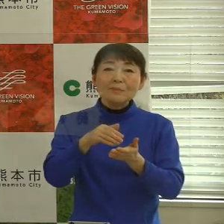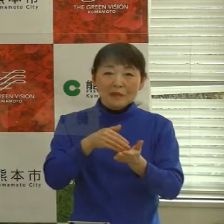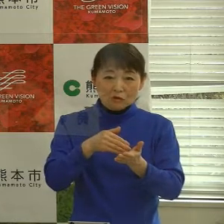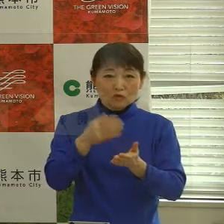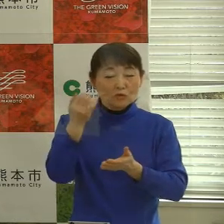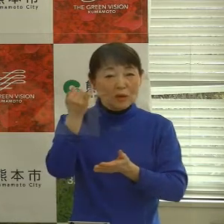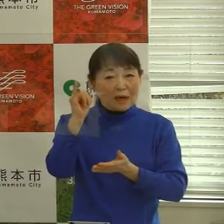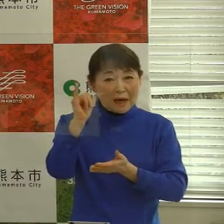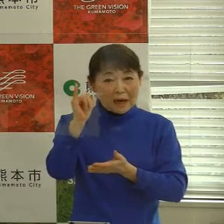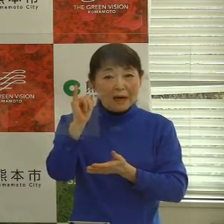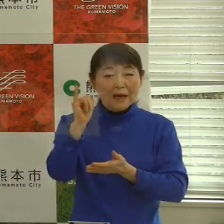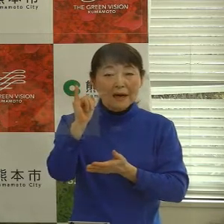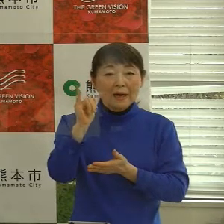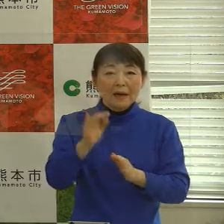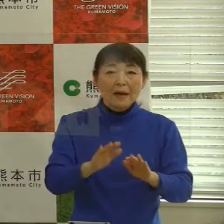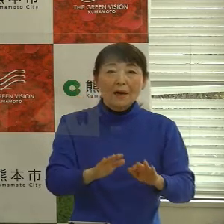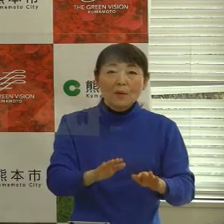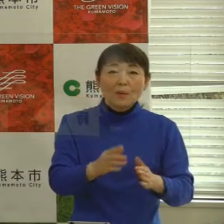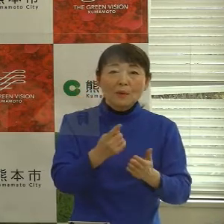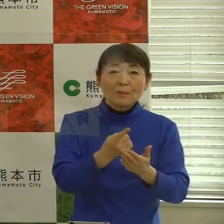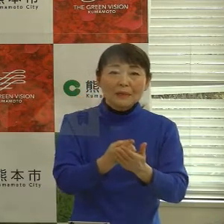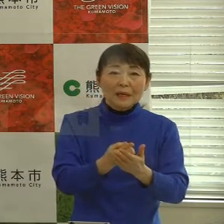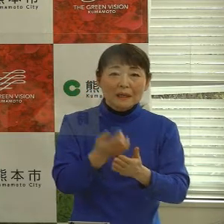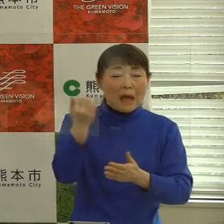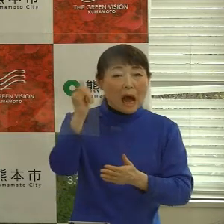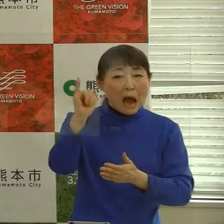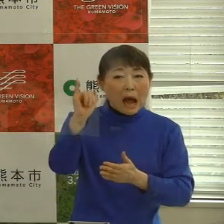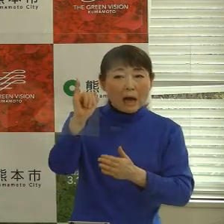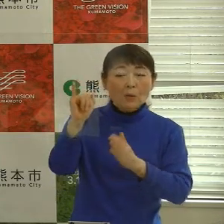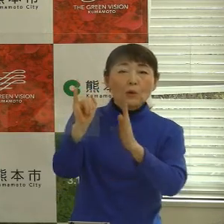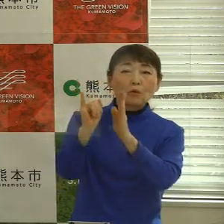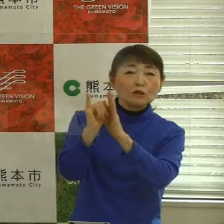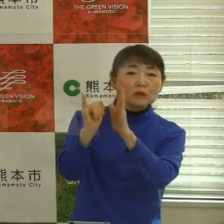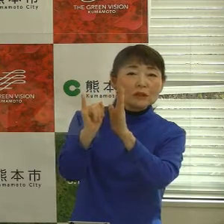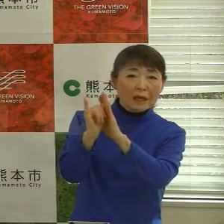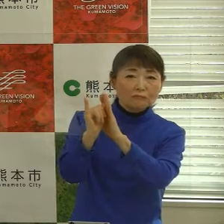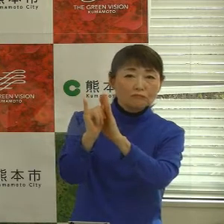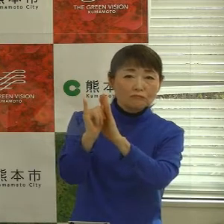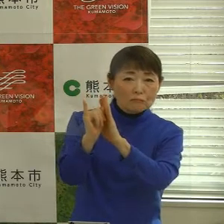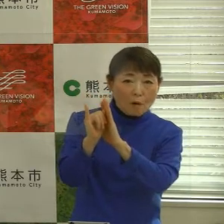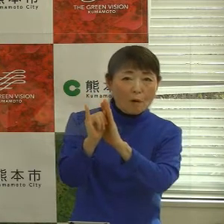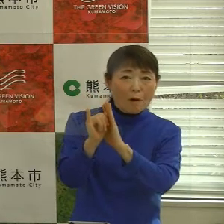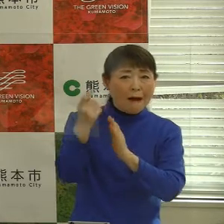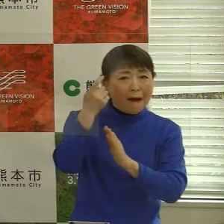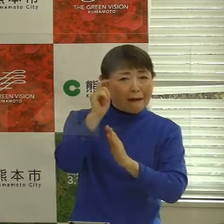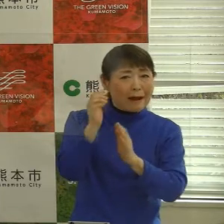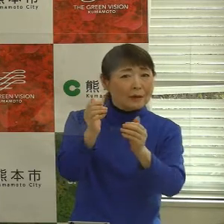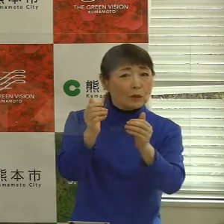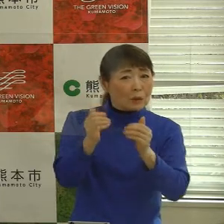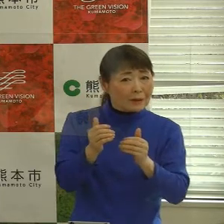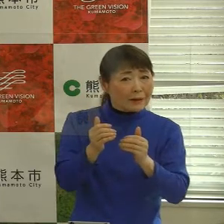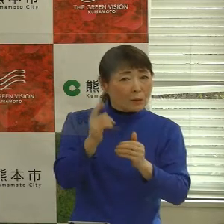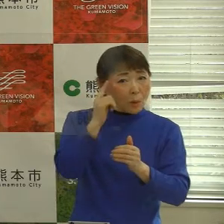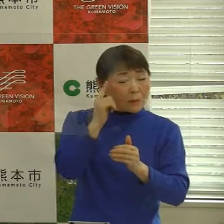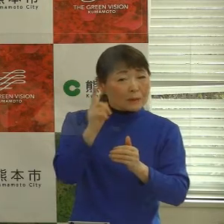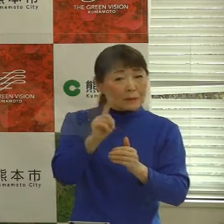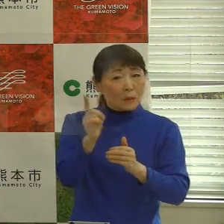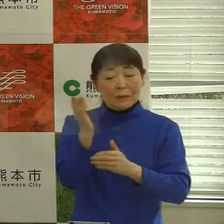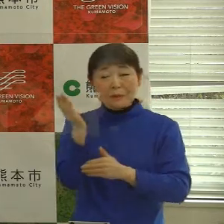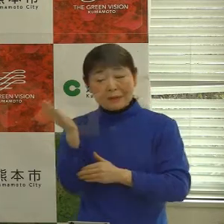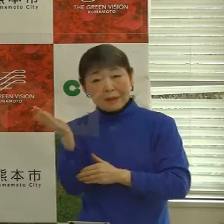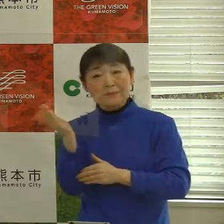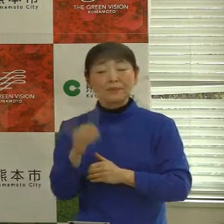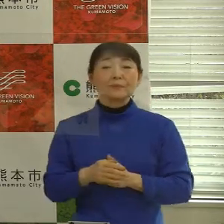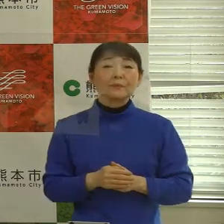ども、子どもだけではなくその母親支援の枠組みというものも新たに考えていかねばならないと思いますけれども、その辺のお考えはどうでし